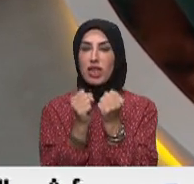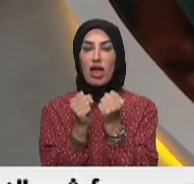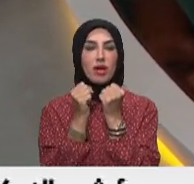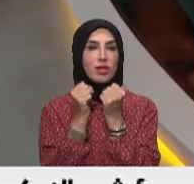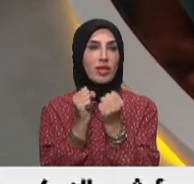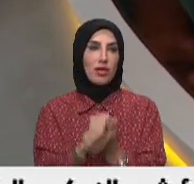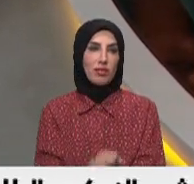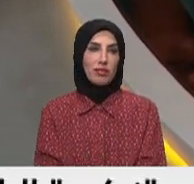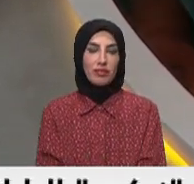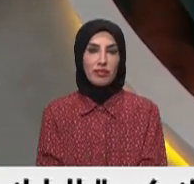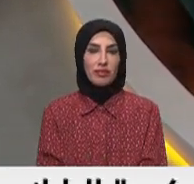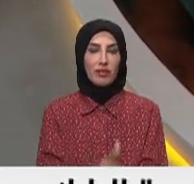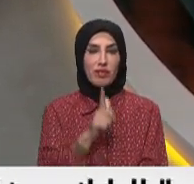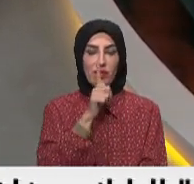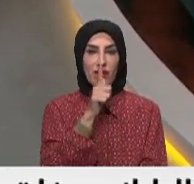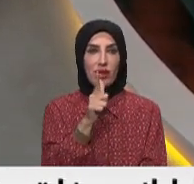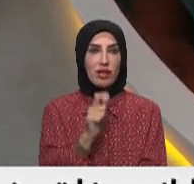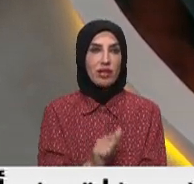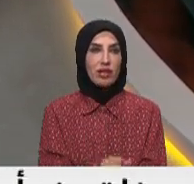الاستهداف.